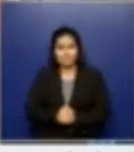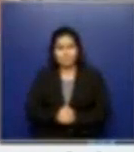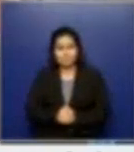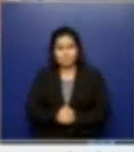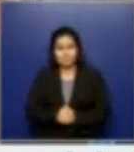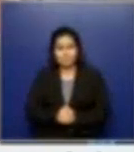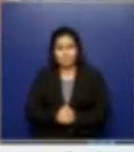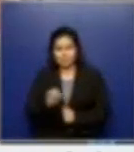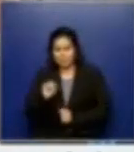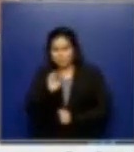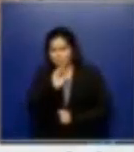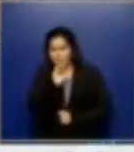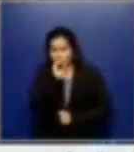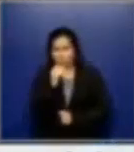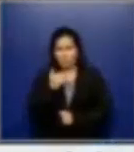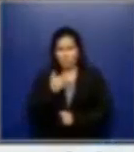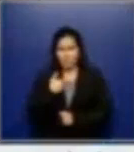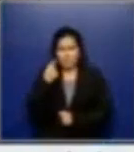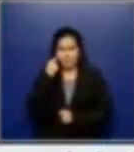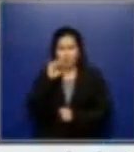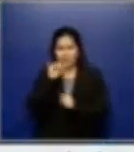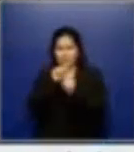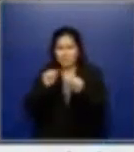านประเมินผิดผมไม่เชื่อว่าจะมี 5% อ่ะ